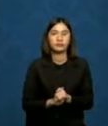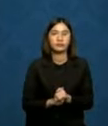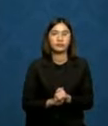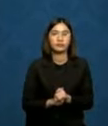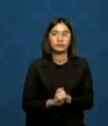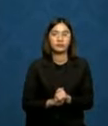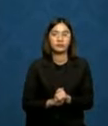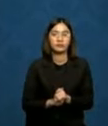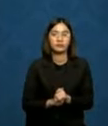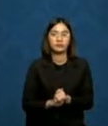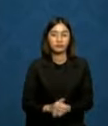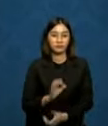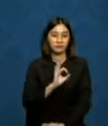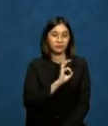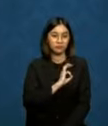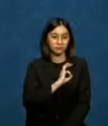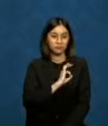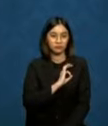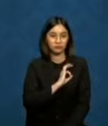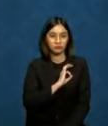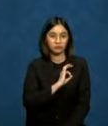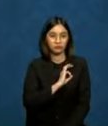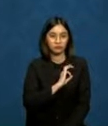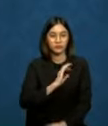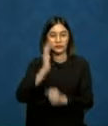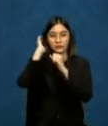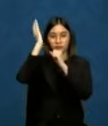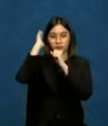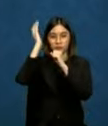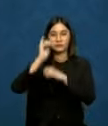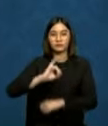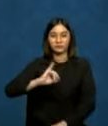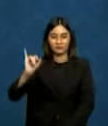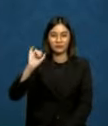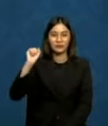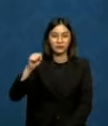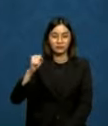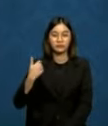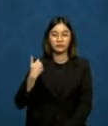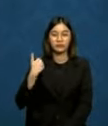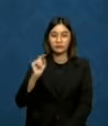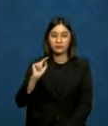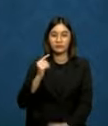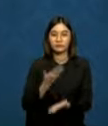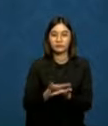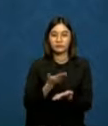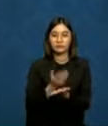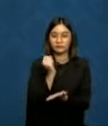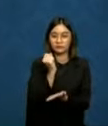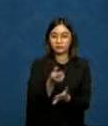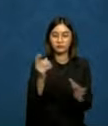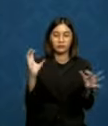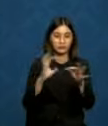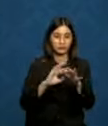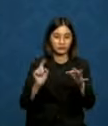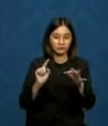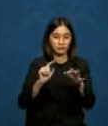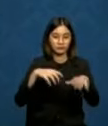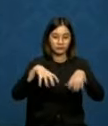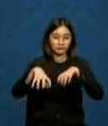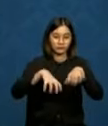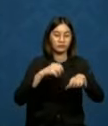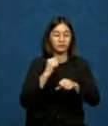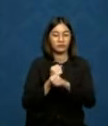เ่อท่านสมาชิกนะค่ะได้กล่าวนะคะถูกต้องแล้วค่ะเราก็จะใช้ไปในเรื่องของการจัด